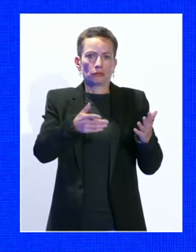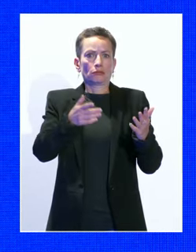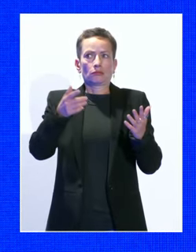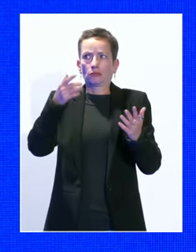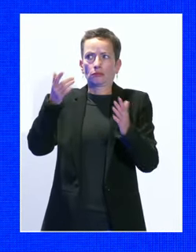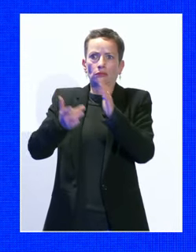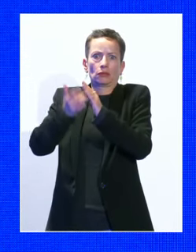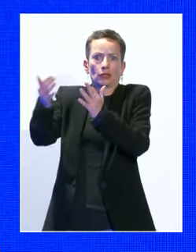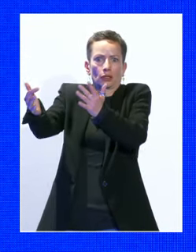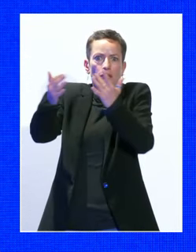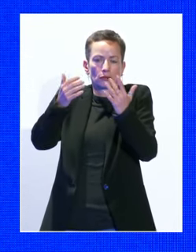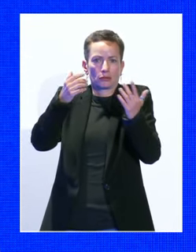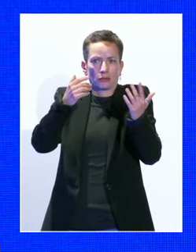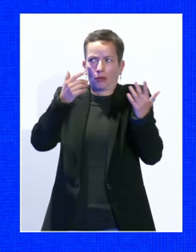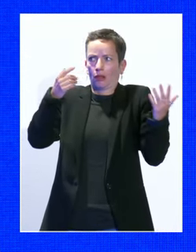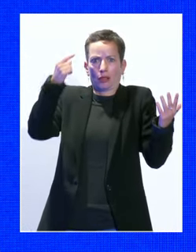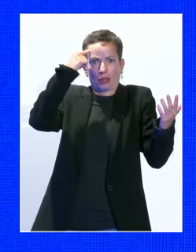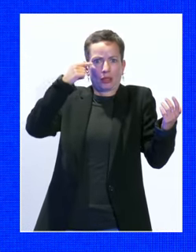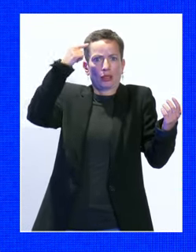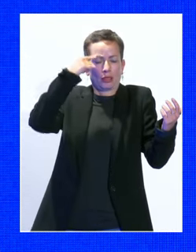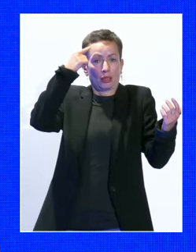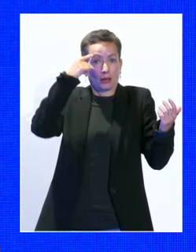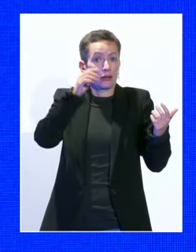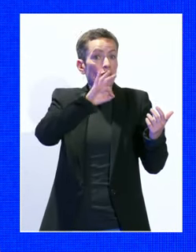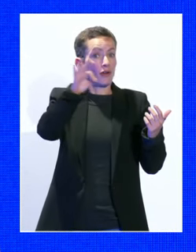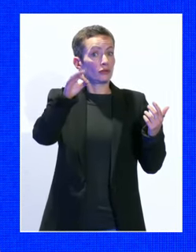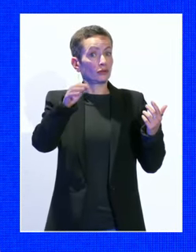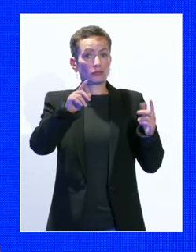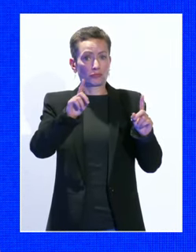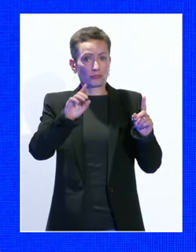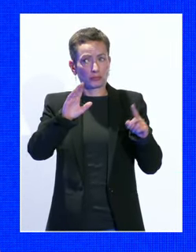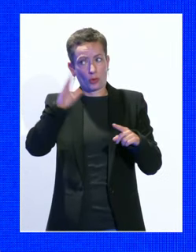pas seulement en France, mais